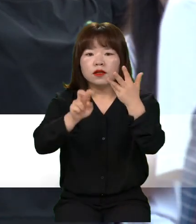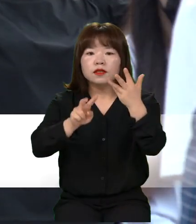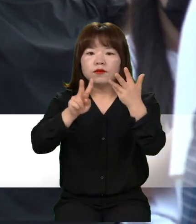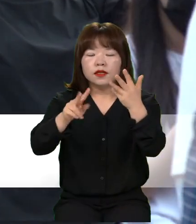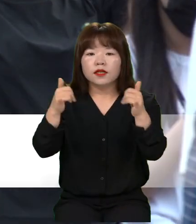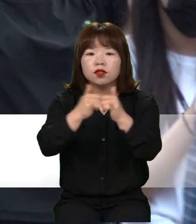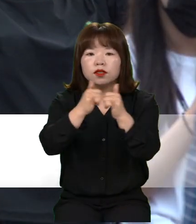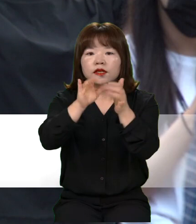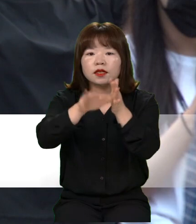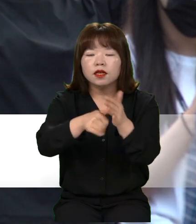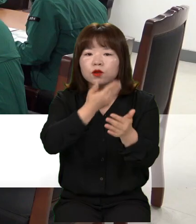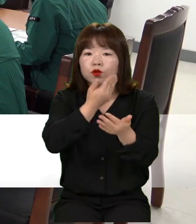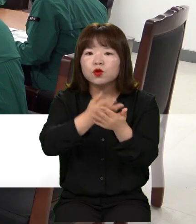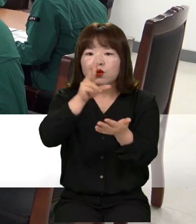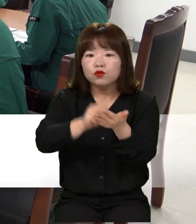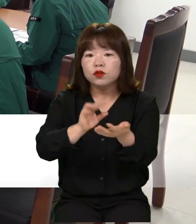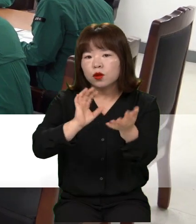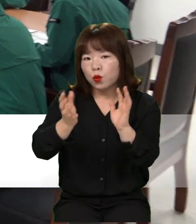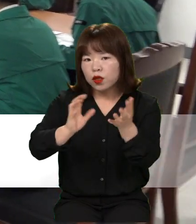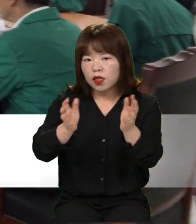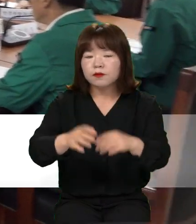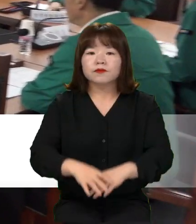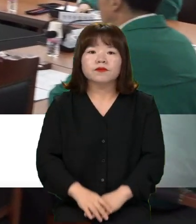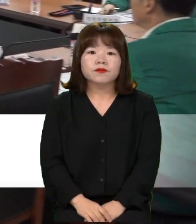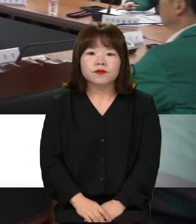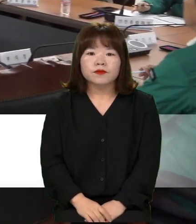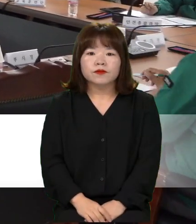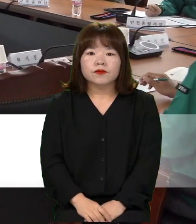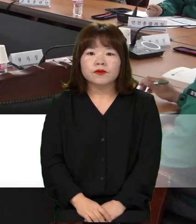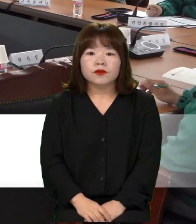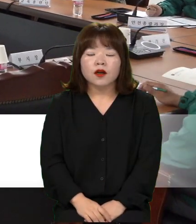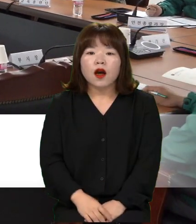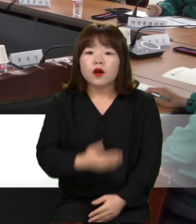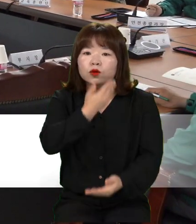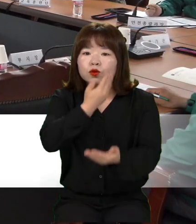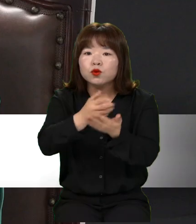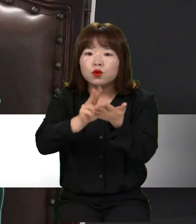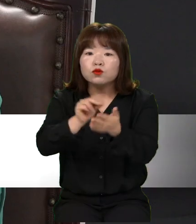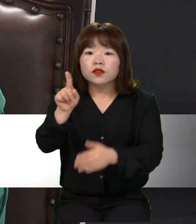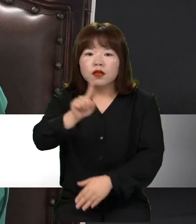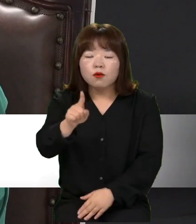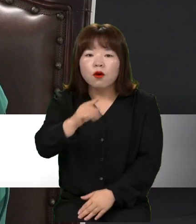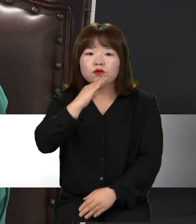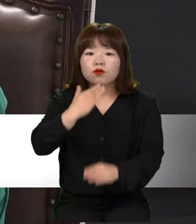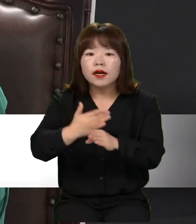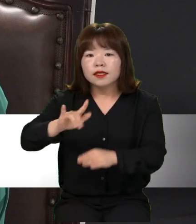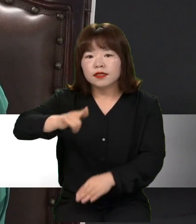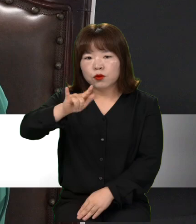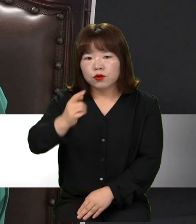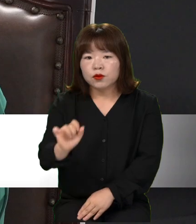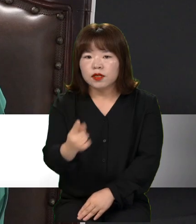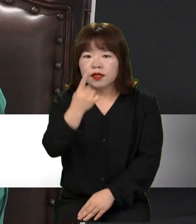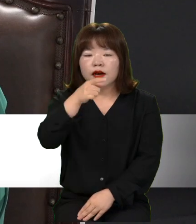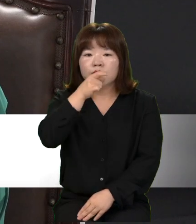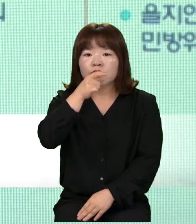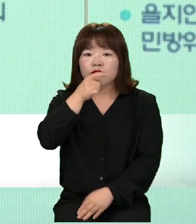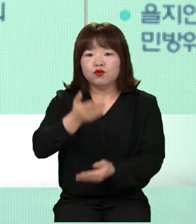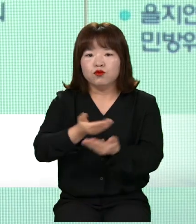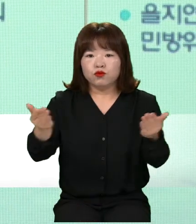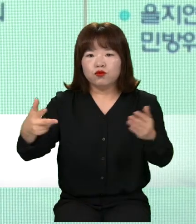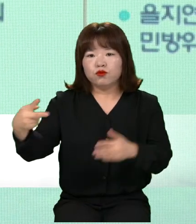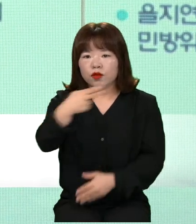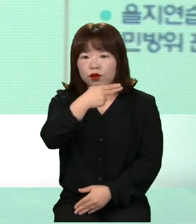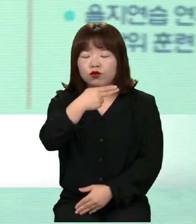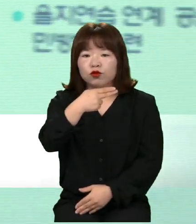22일 전시 주요 현안과제 토의 등을 실시했습니다 포항시는 주요 현안과제를 북한 드론에 의한